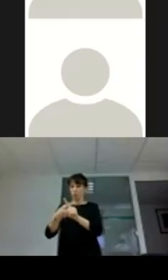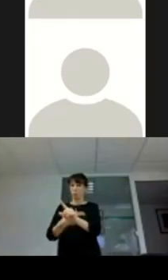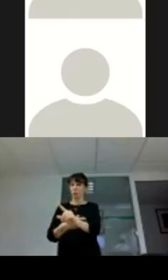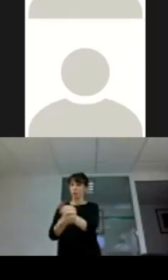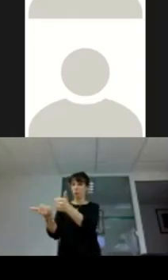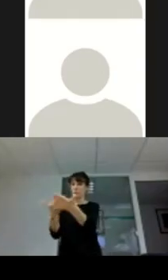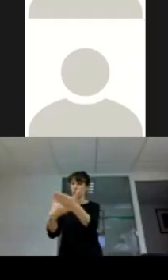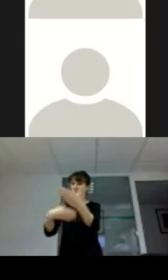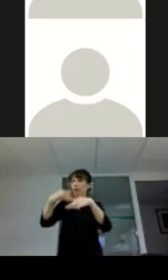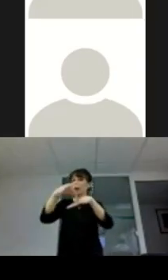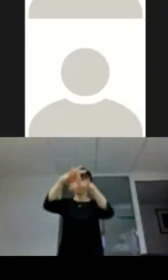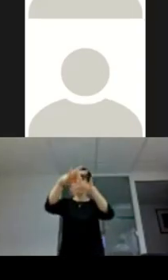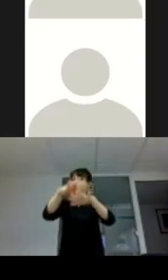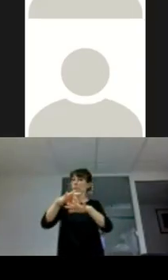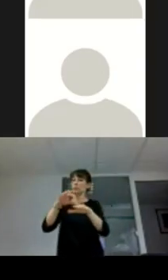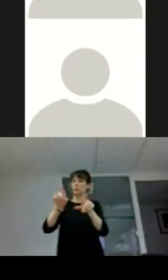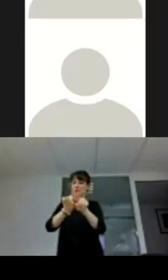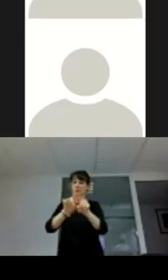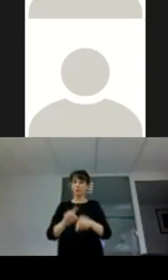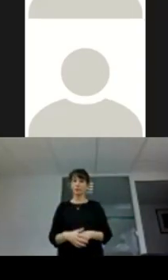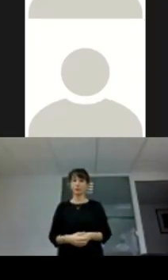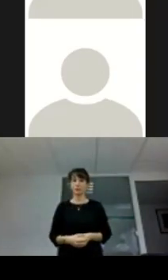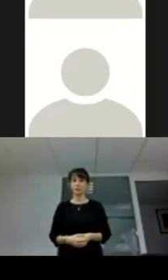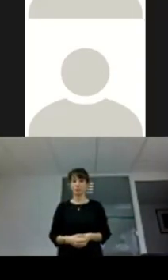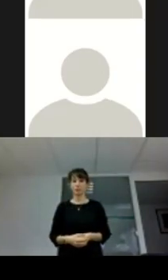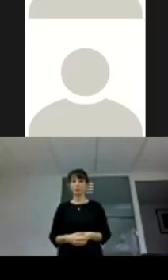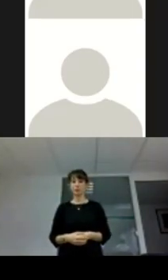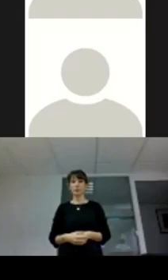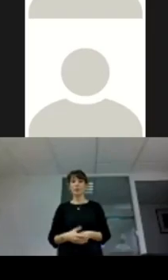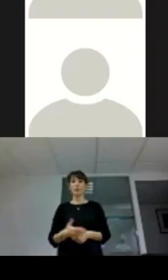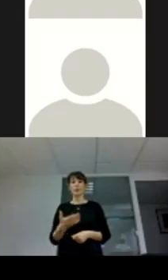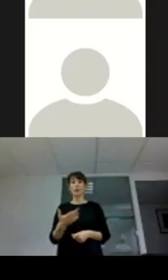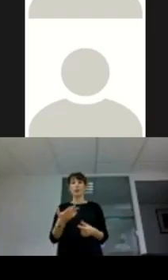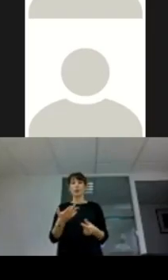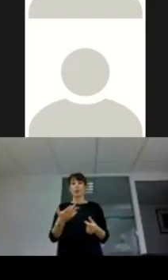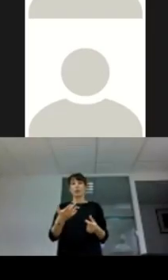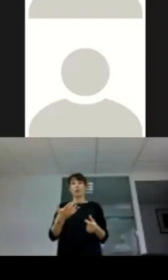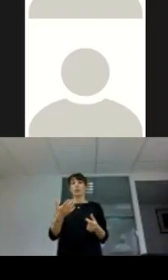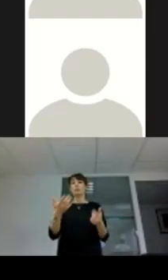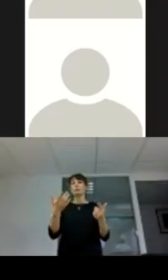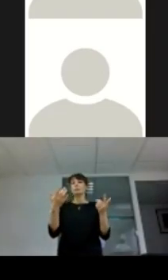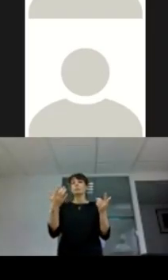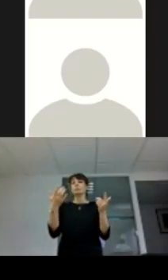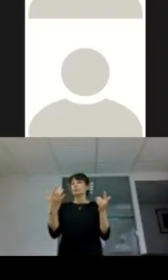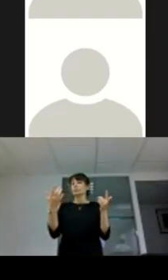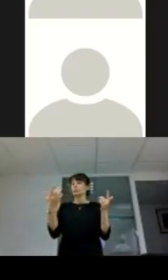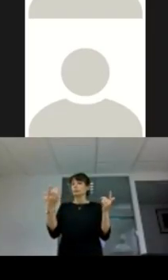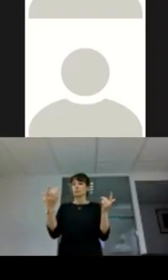assez importante, mais qui est en train de grandir.